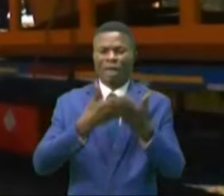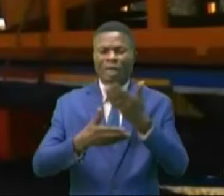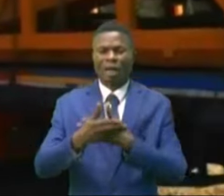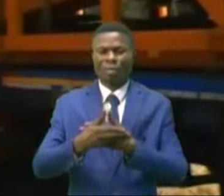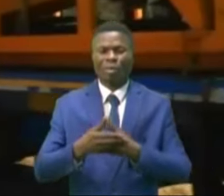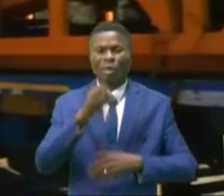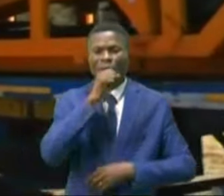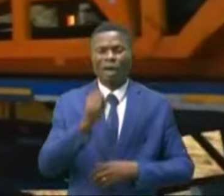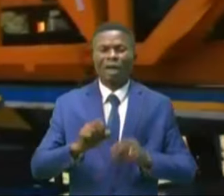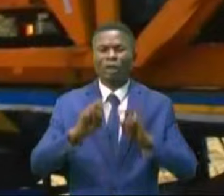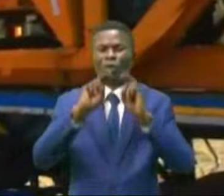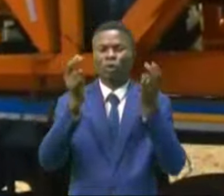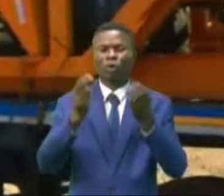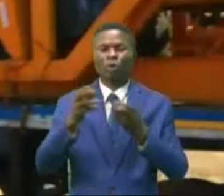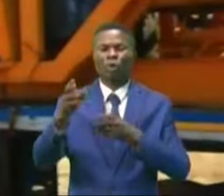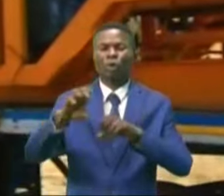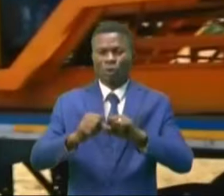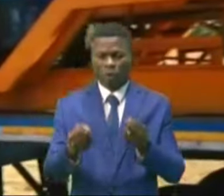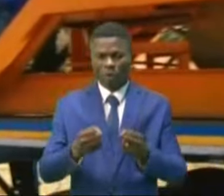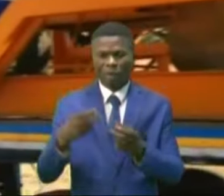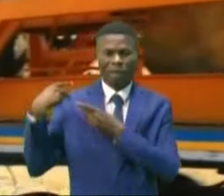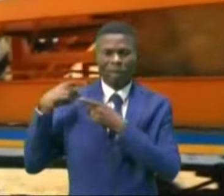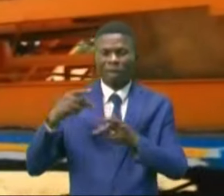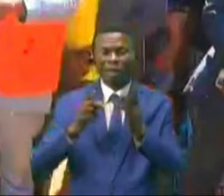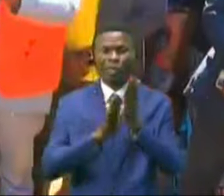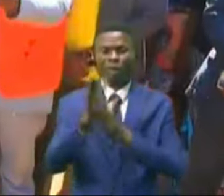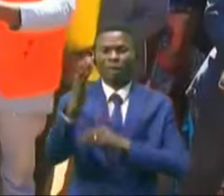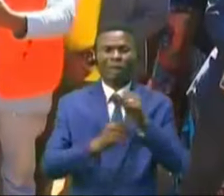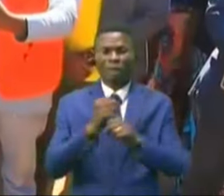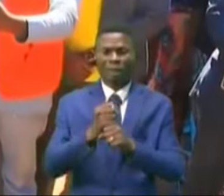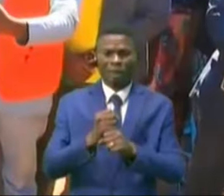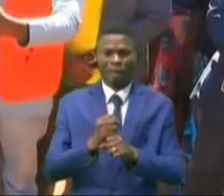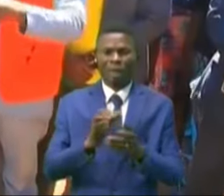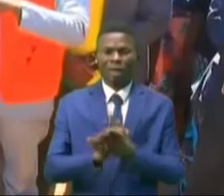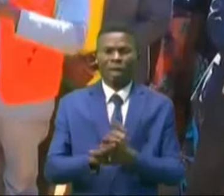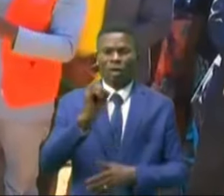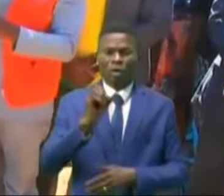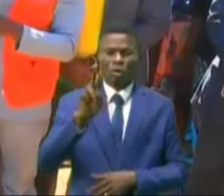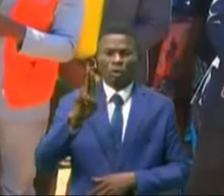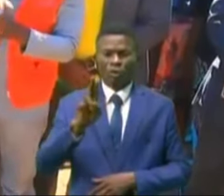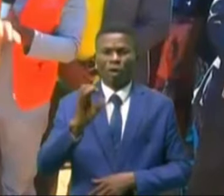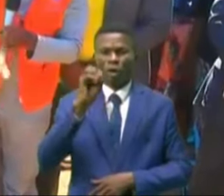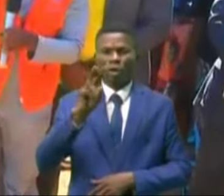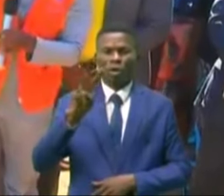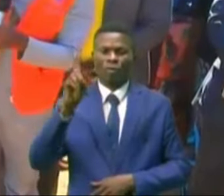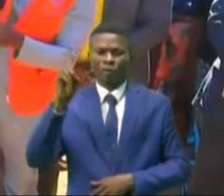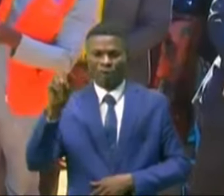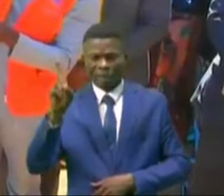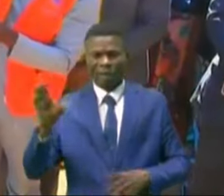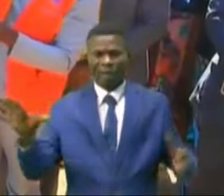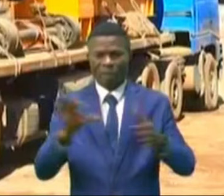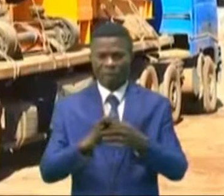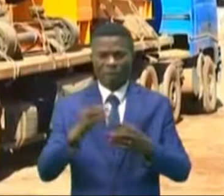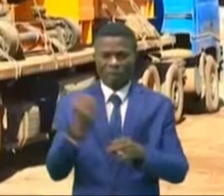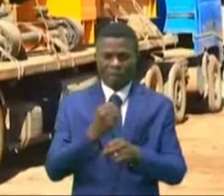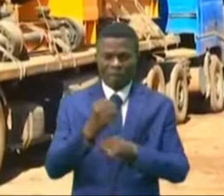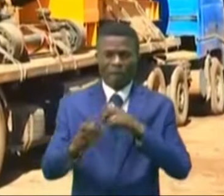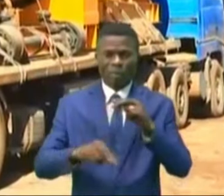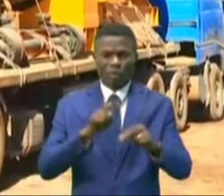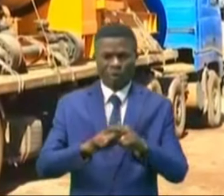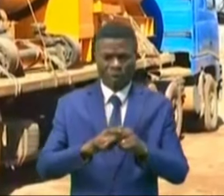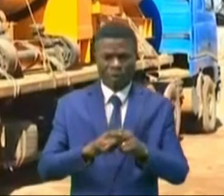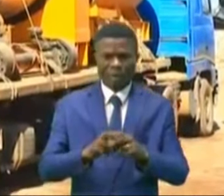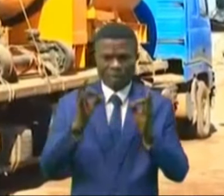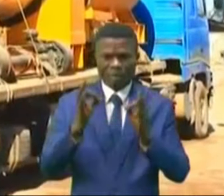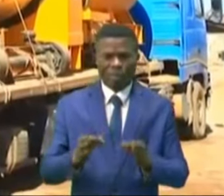2009. Pour la première fois depuis 15 ans, l'Office des routes et l'OVD du Haut-Katanga vont enfin fonctionner normalement sans passer